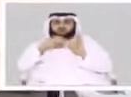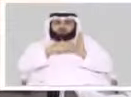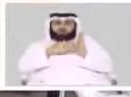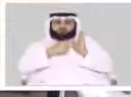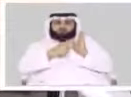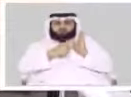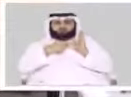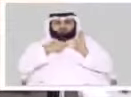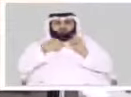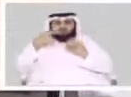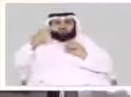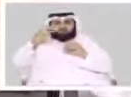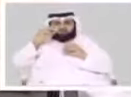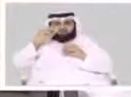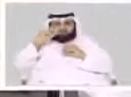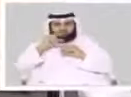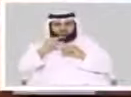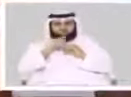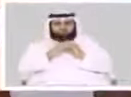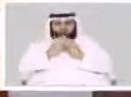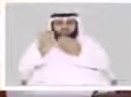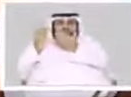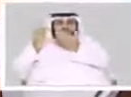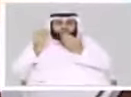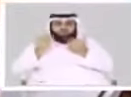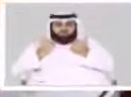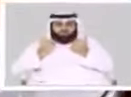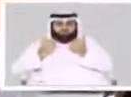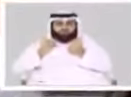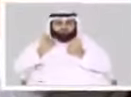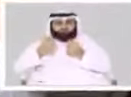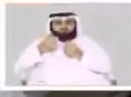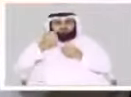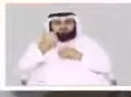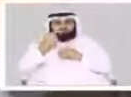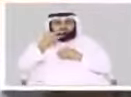عقد، عقد حتى إنزال طلب هذه المائدة